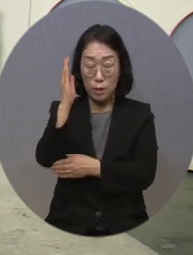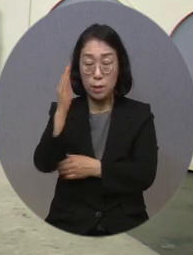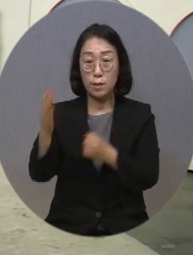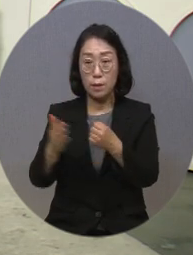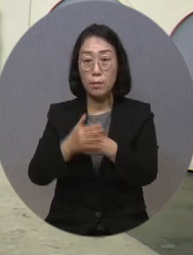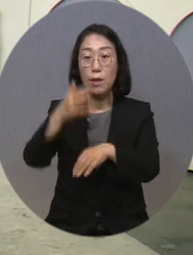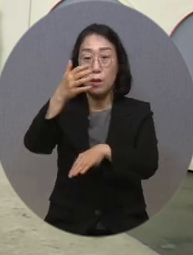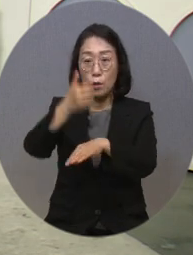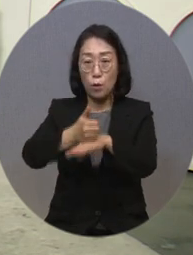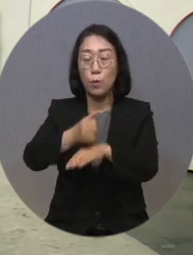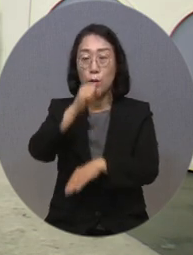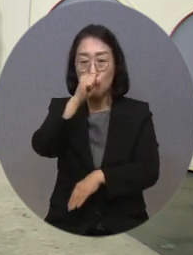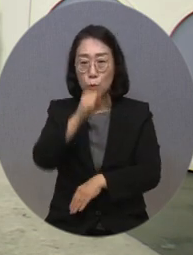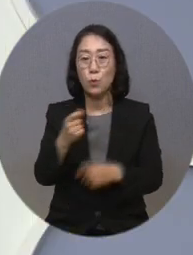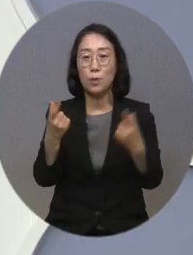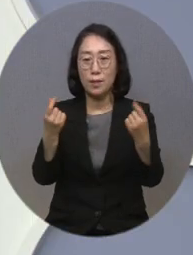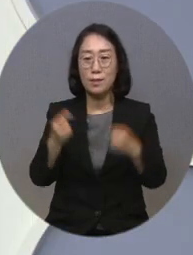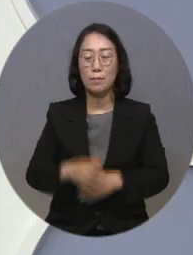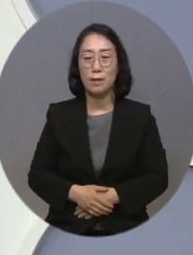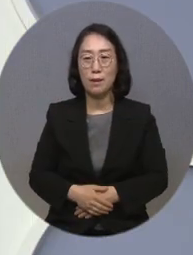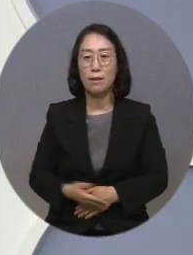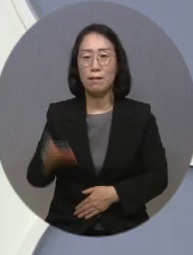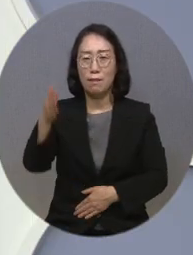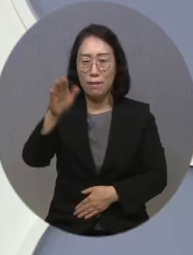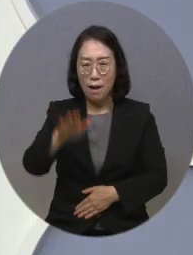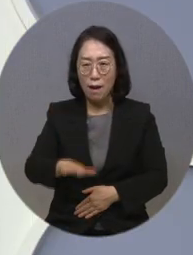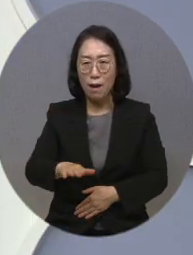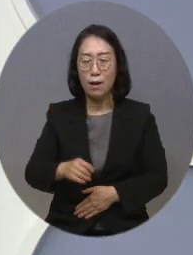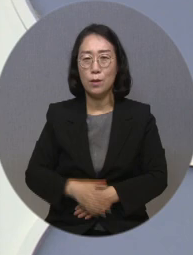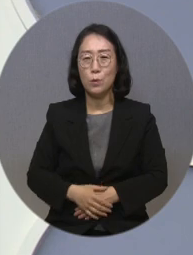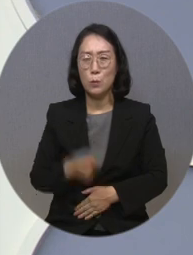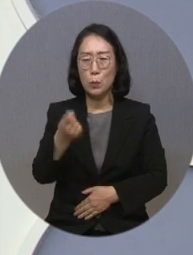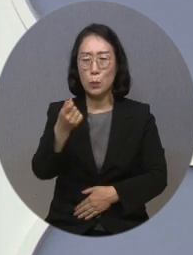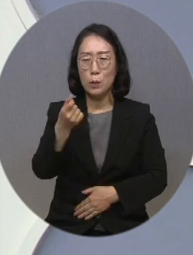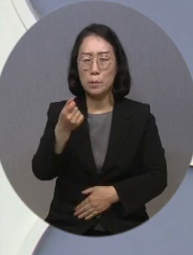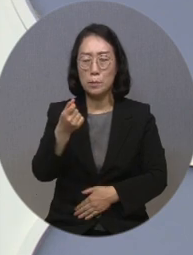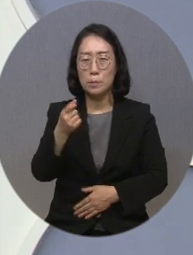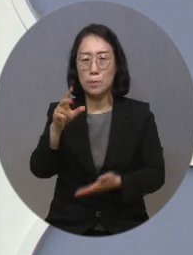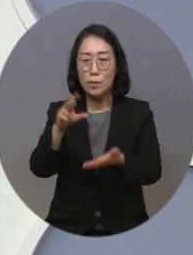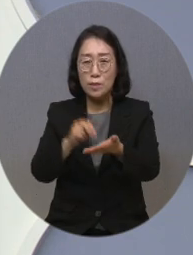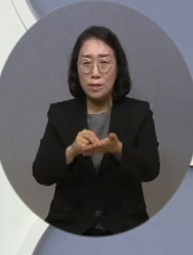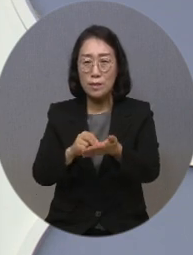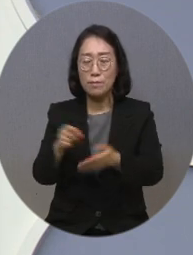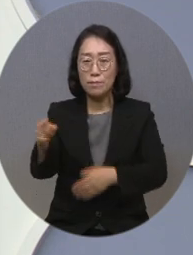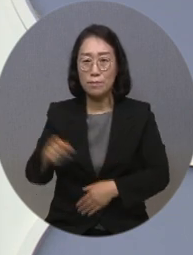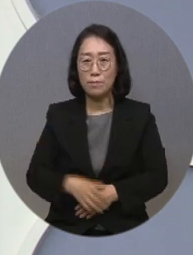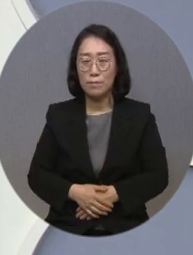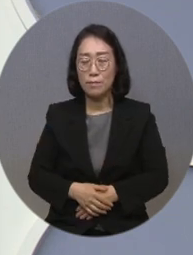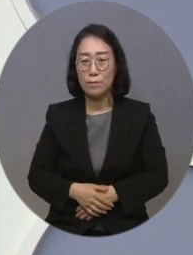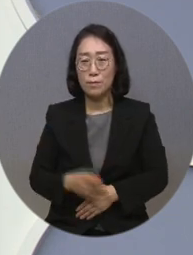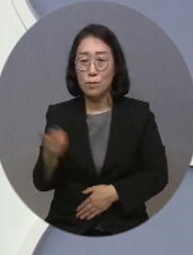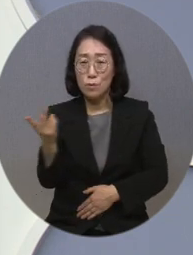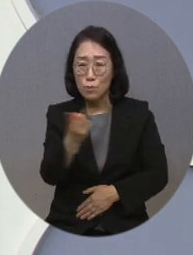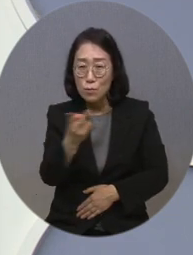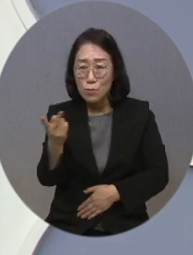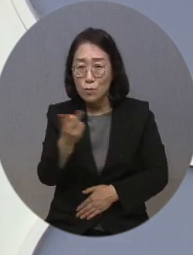좋은 결과를 얻었다 이렇게 봅니다. 다만 조금 오게 튄 게 그렇게 대통령과 당선인 간에 그 좋은